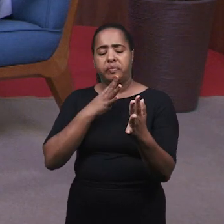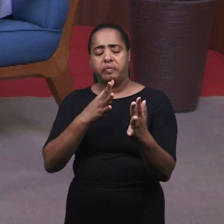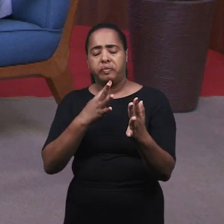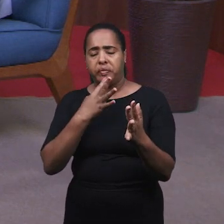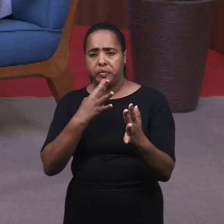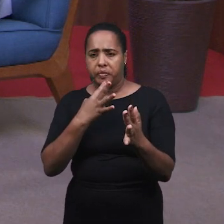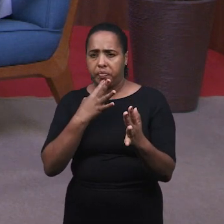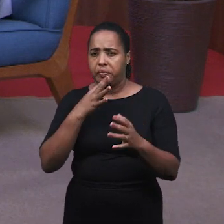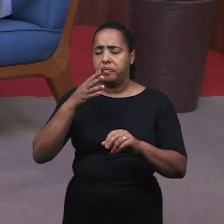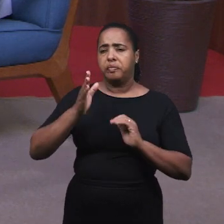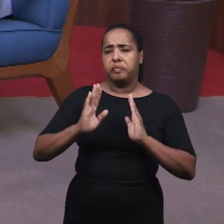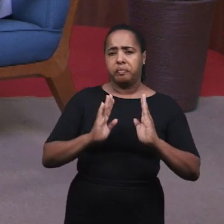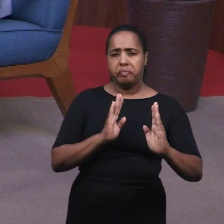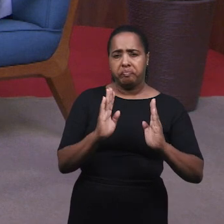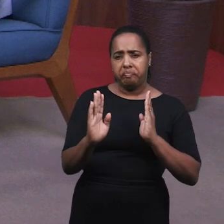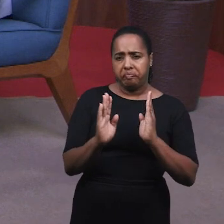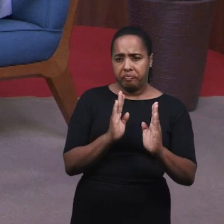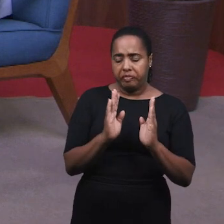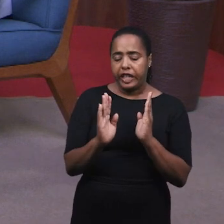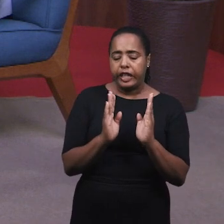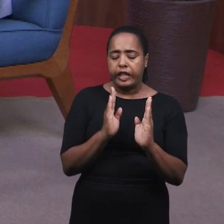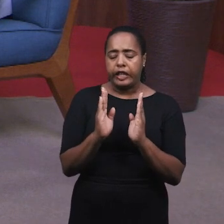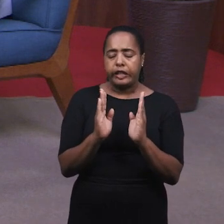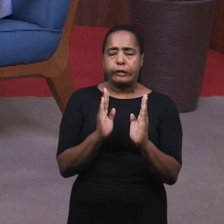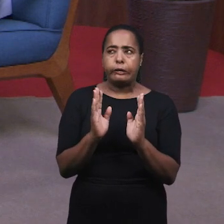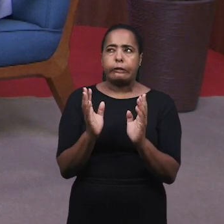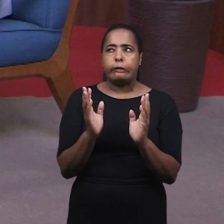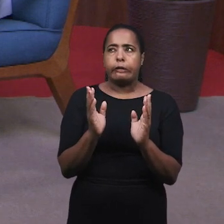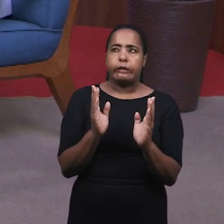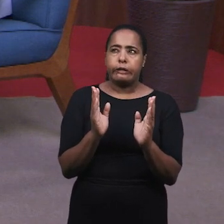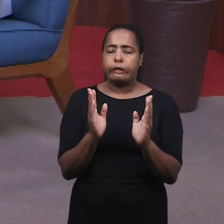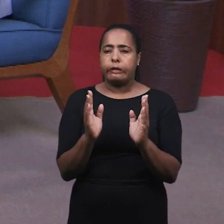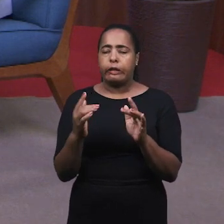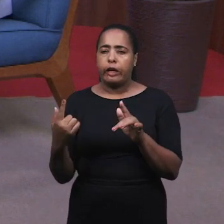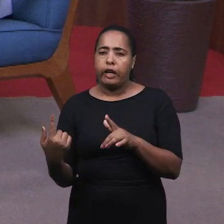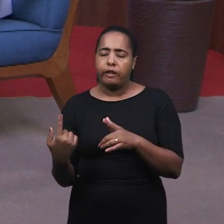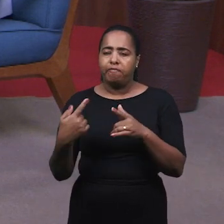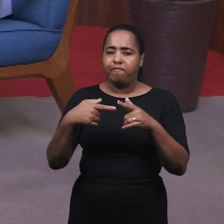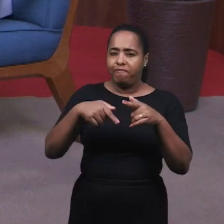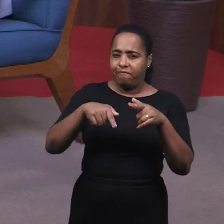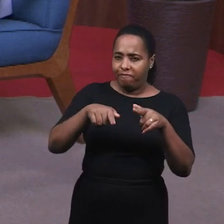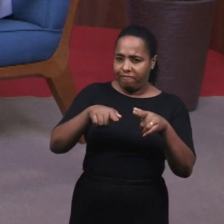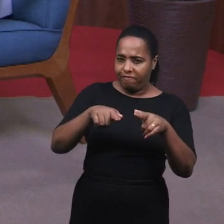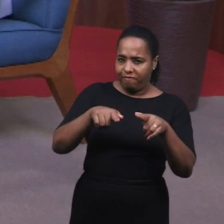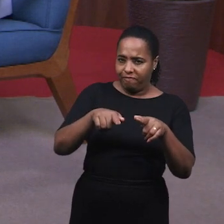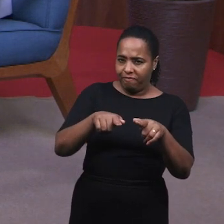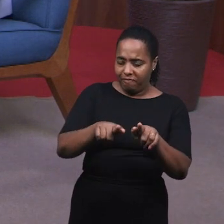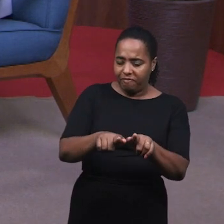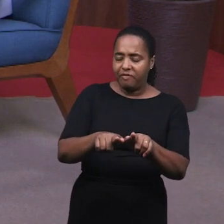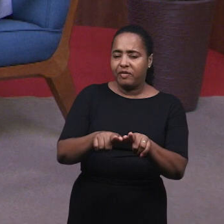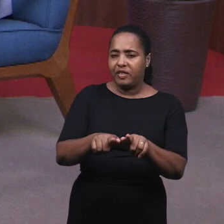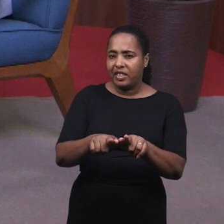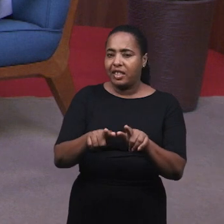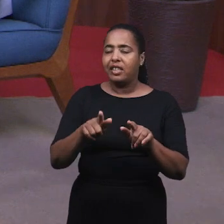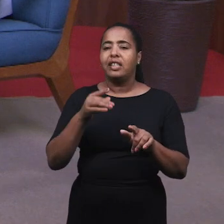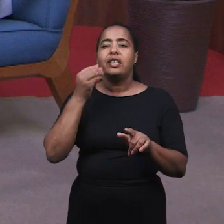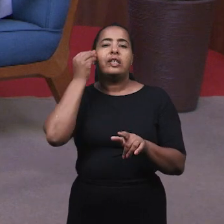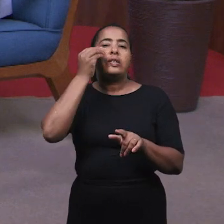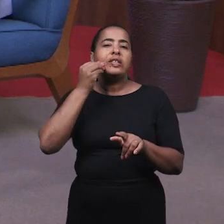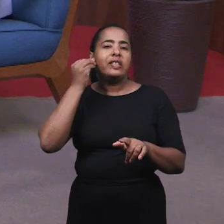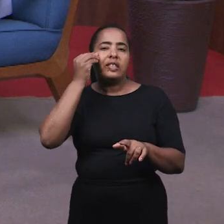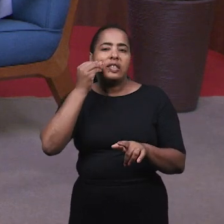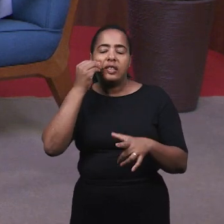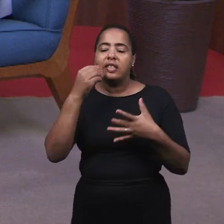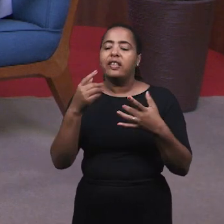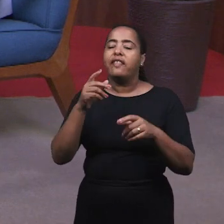mystère, c'est à ce moment, de manière même simultanée, cela devient une